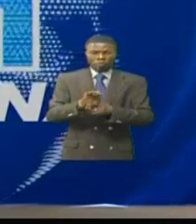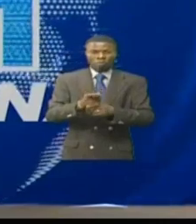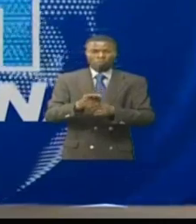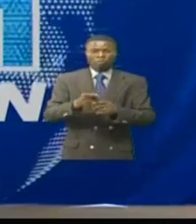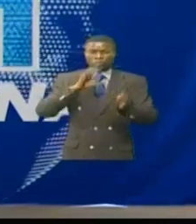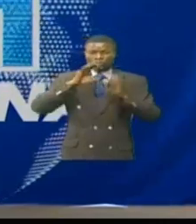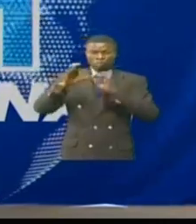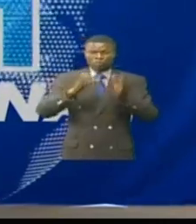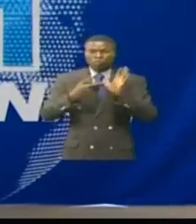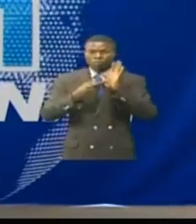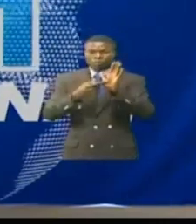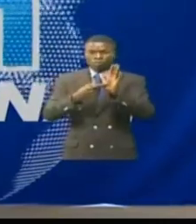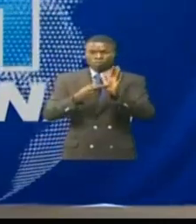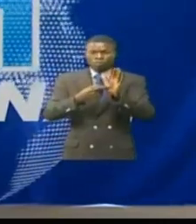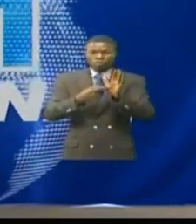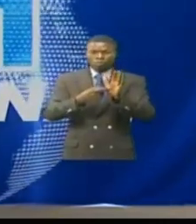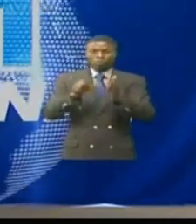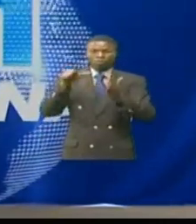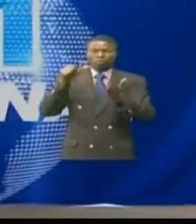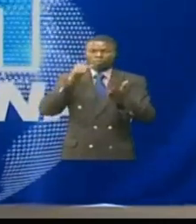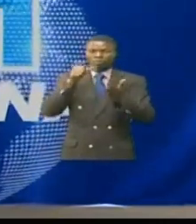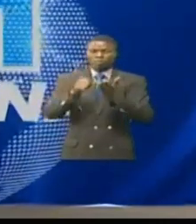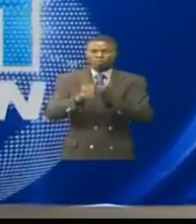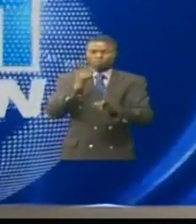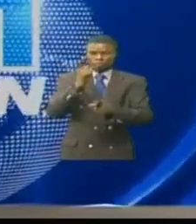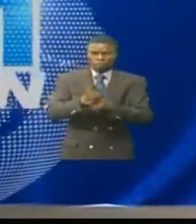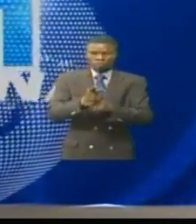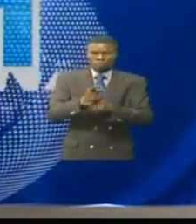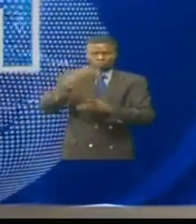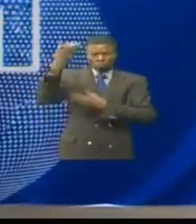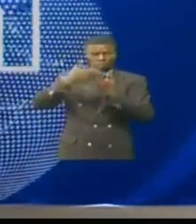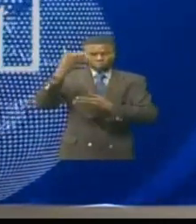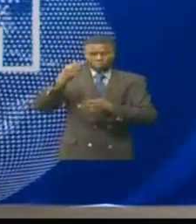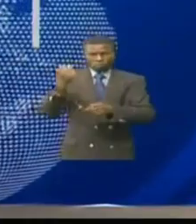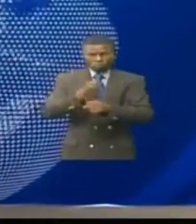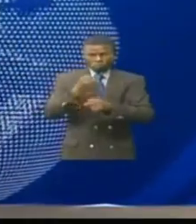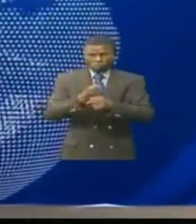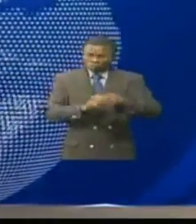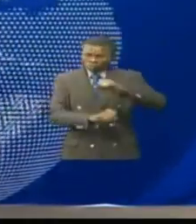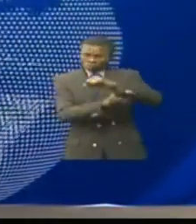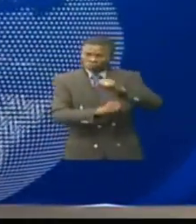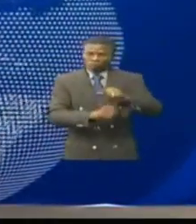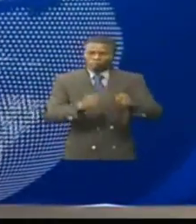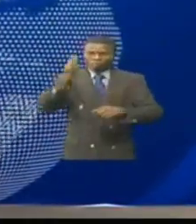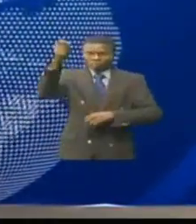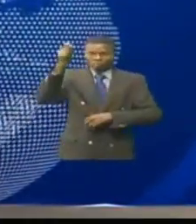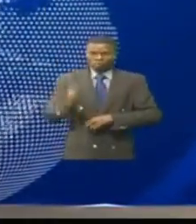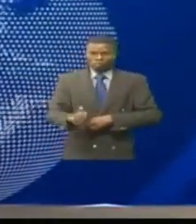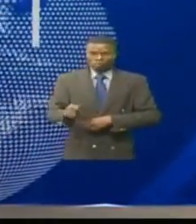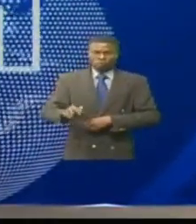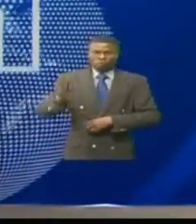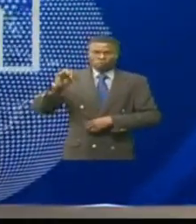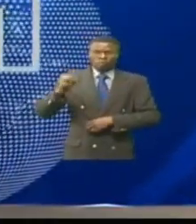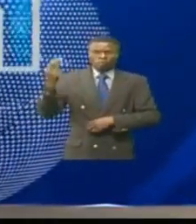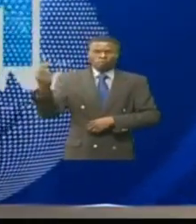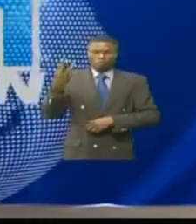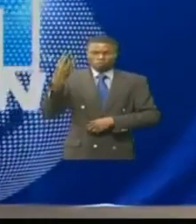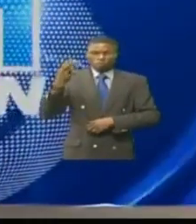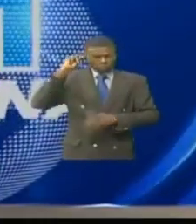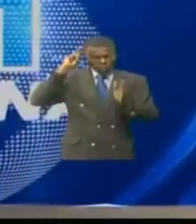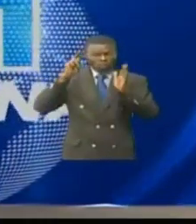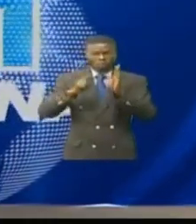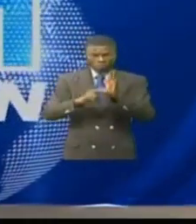communiqué révèle un nouvel aveu clair et irréfutable que c'est le Rwanda qui opère derrière le M23. Car comment comprendre qu'un